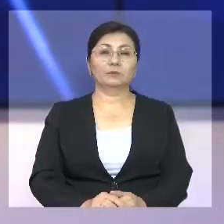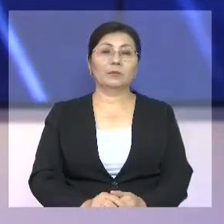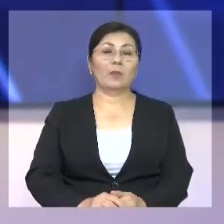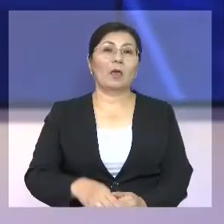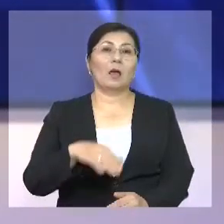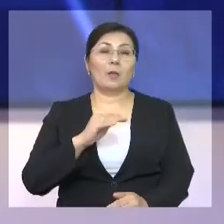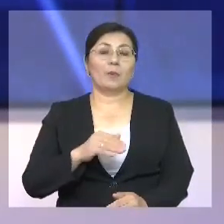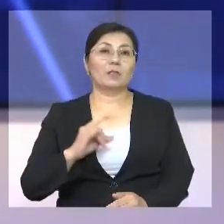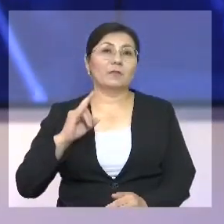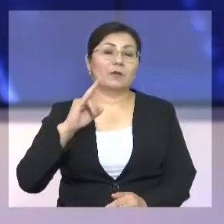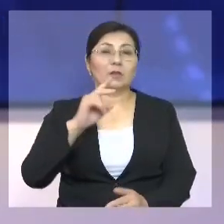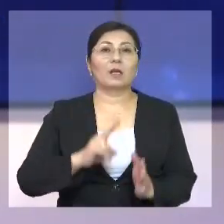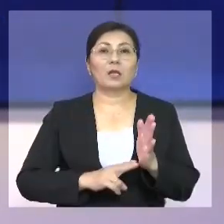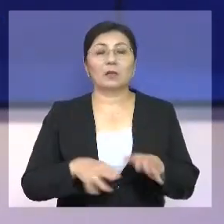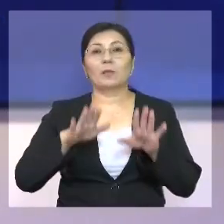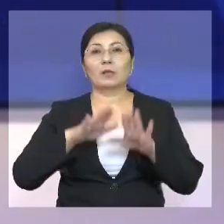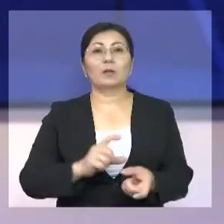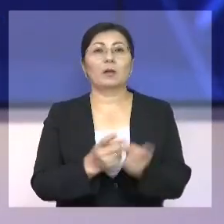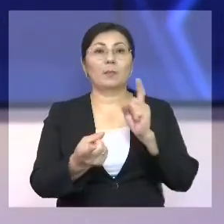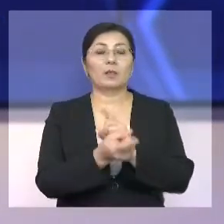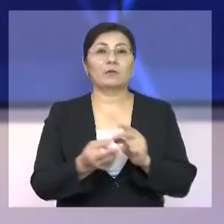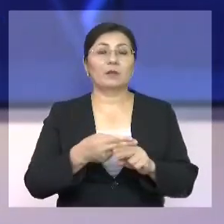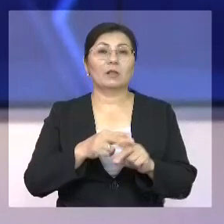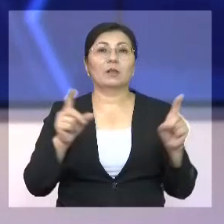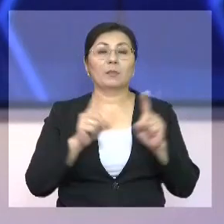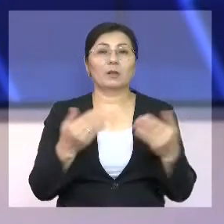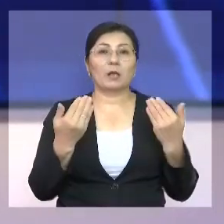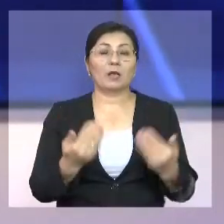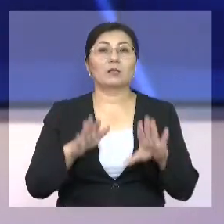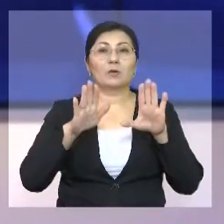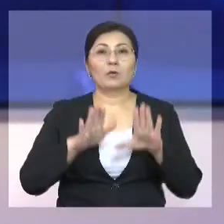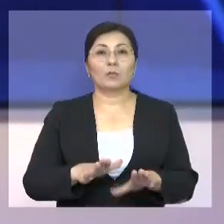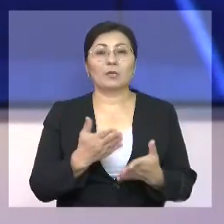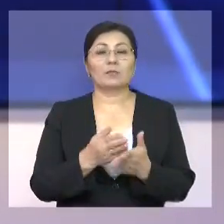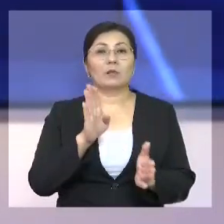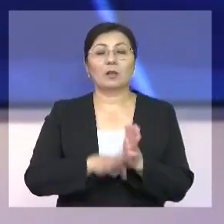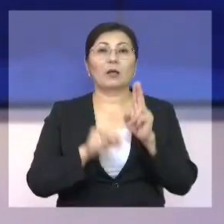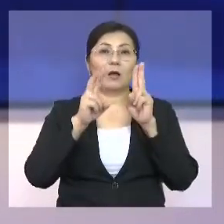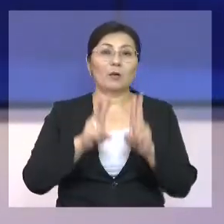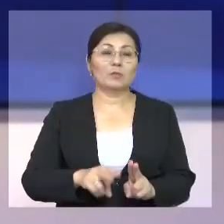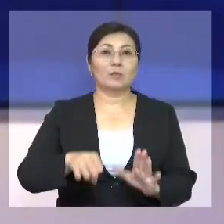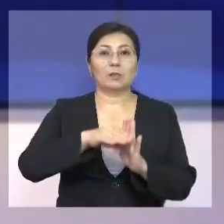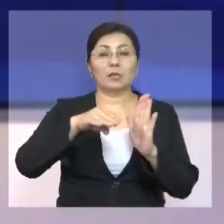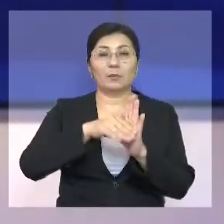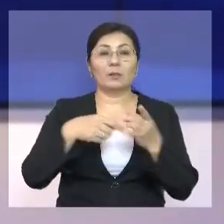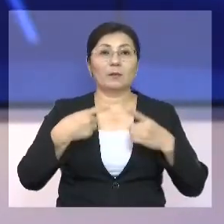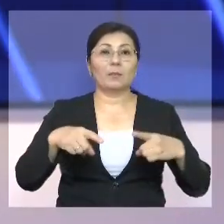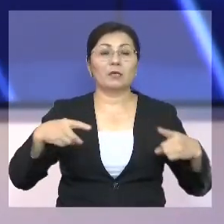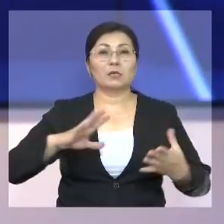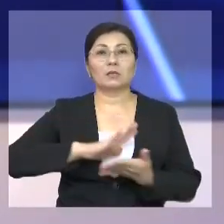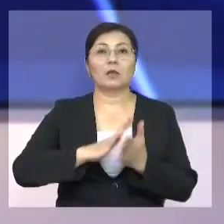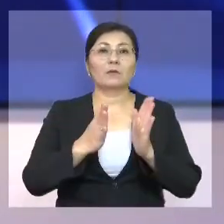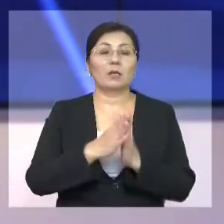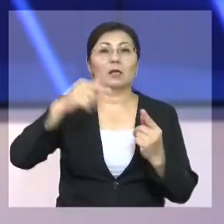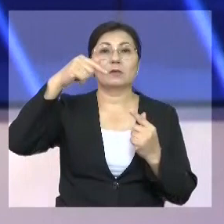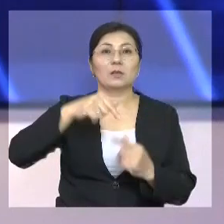Мамандар әуежай мен темір жолдың орнын ауыстырмақ, себебі олардың қазіргі орналасқан орны қауіпсіздік талаптарына және өзге де шарттарға сай